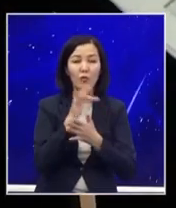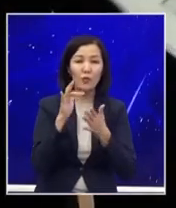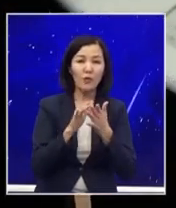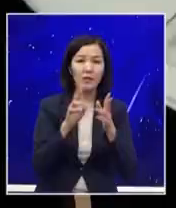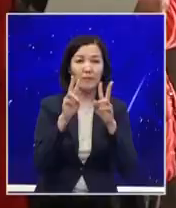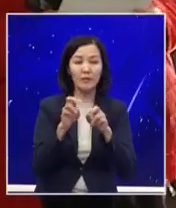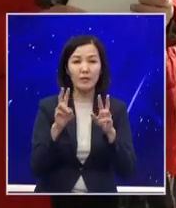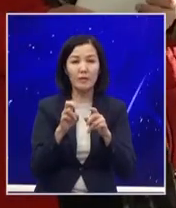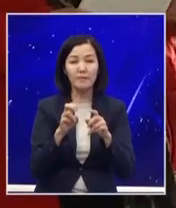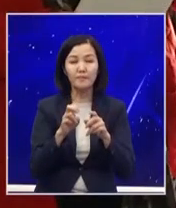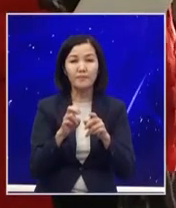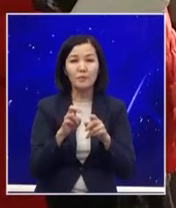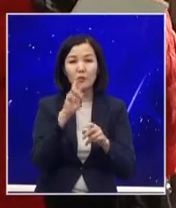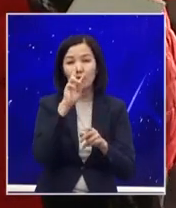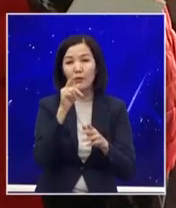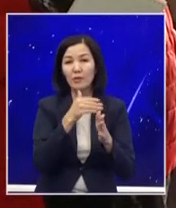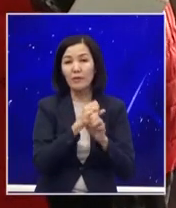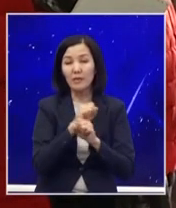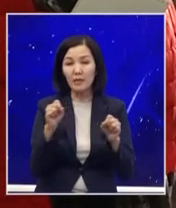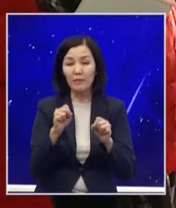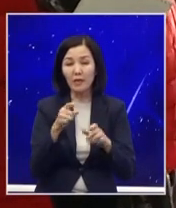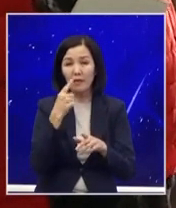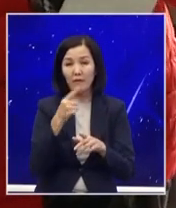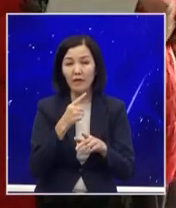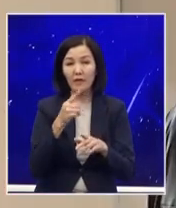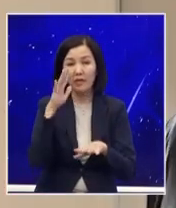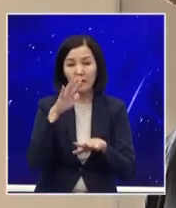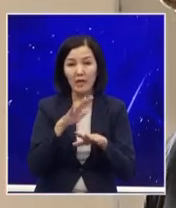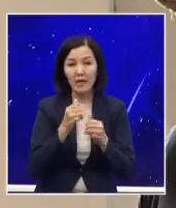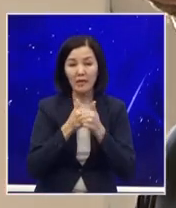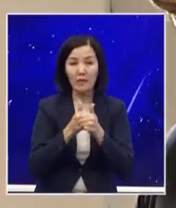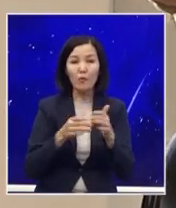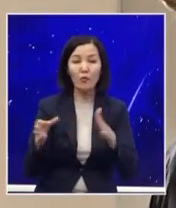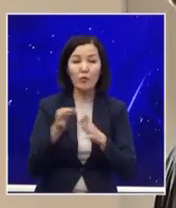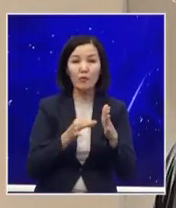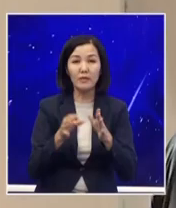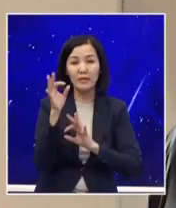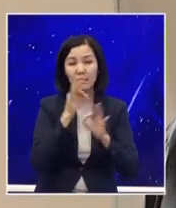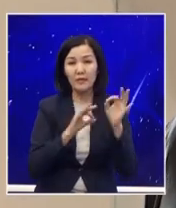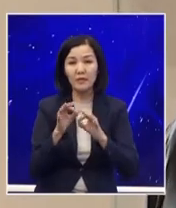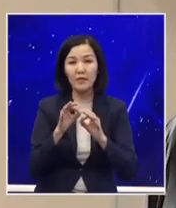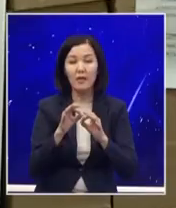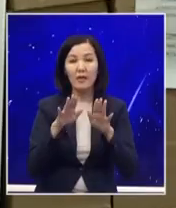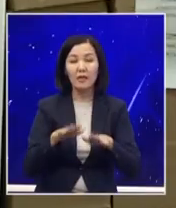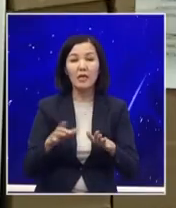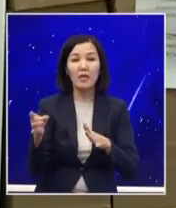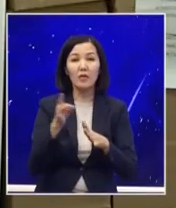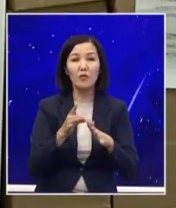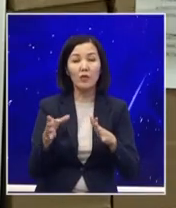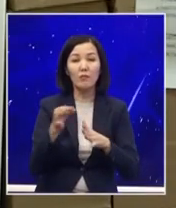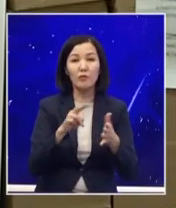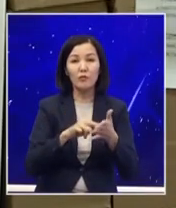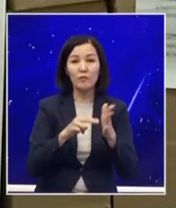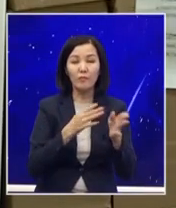исключения ошибок первой волны пандемии, говорит заместитель главы края. Тем более, что для обеспечения лекарственными средствами аптечных точек региона из областного